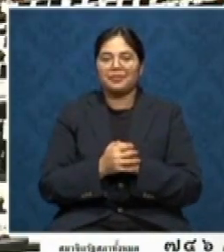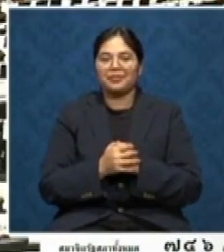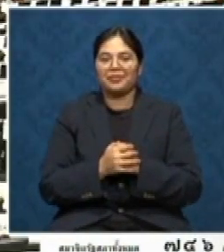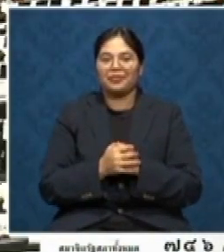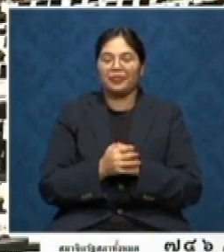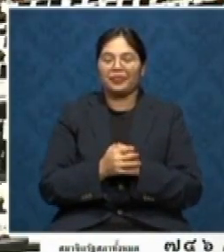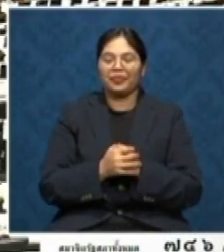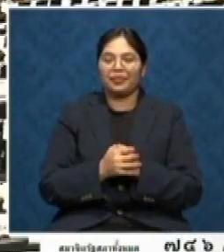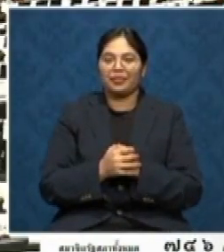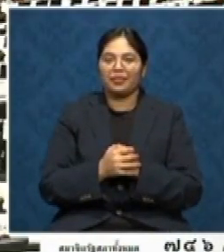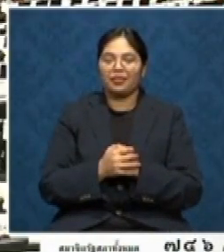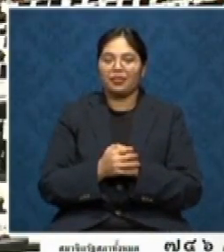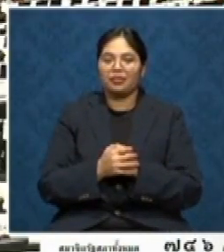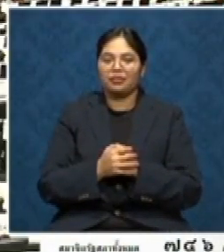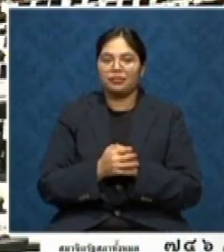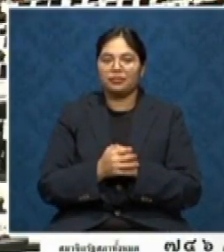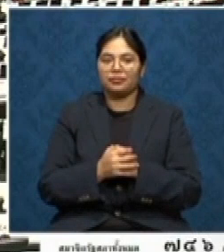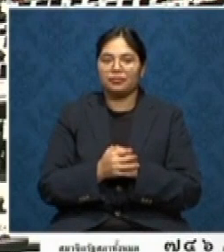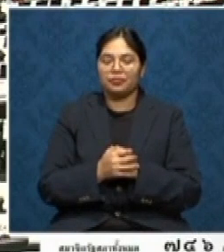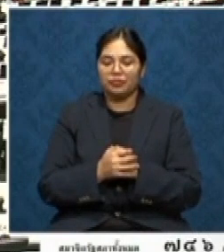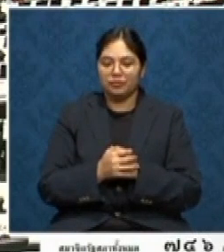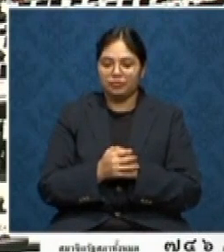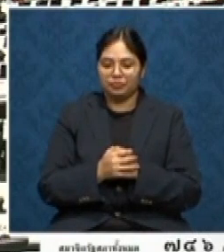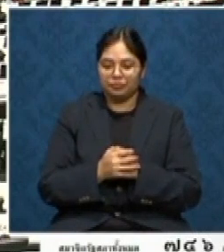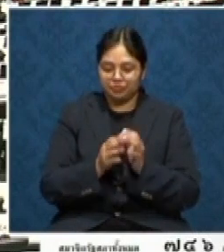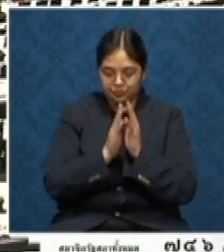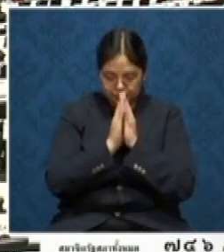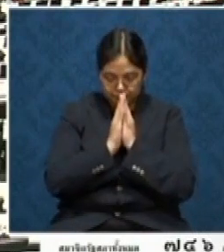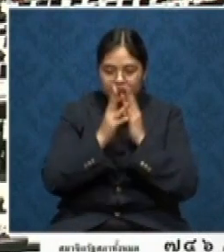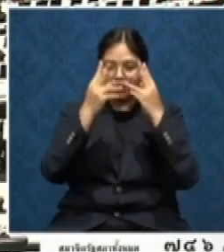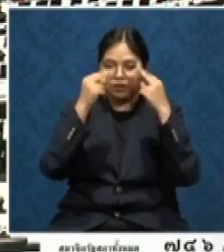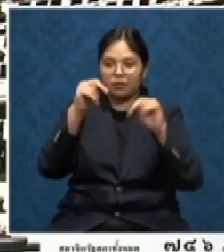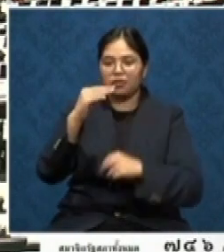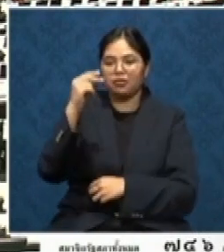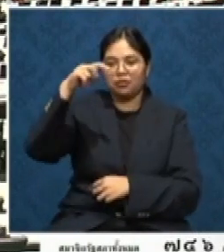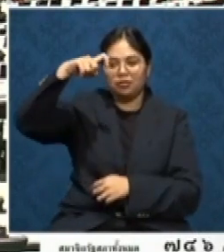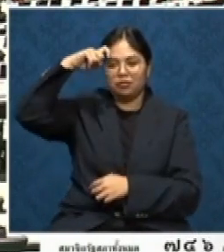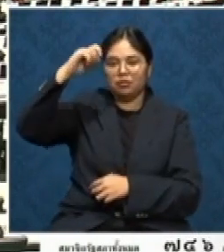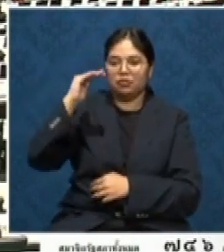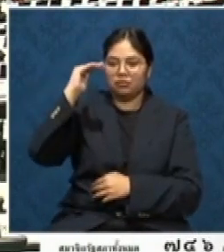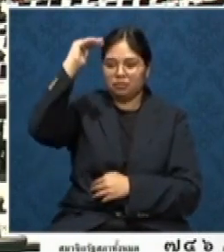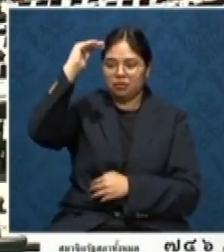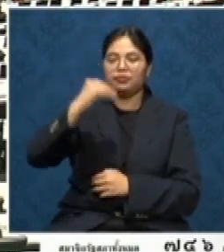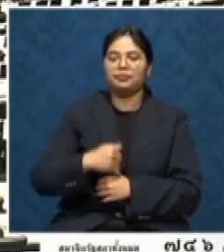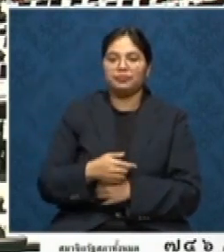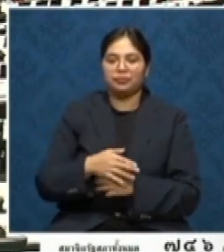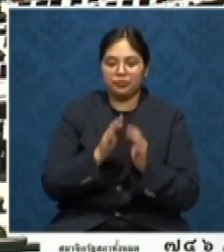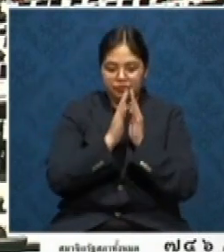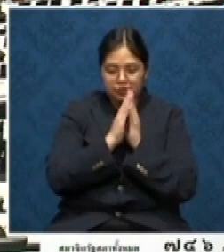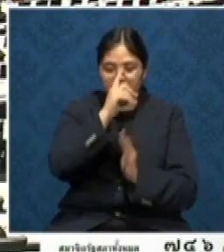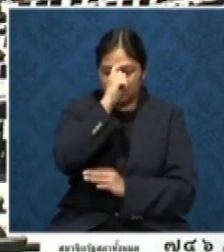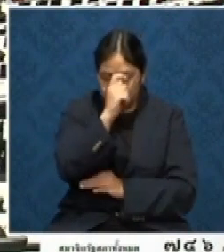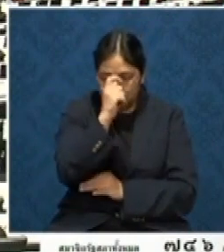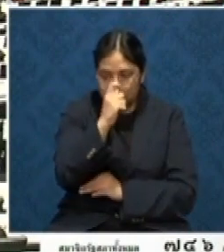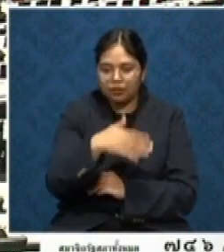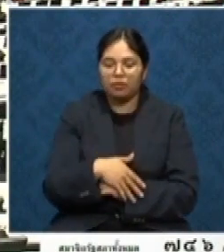เพราะว่าเเอาง่ายๆคุณเศรษฐาบอกขอน้อมรับโอวาทของนายกชวนที่พูดค่ะนายกชวนคงไม่รู้จักดีพอ